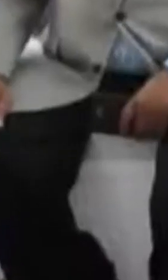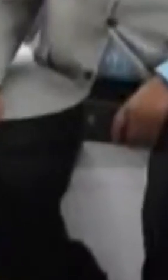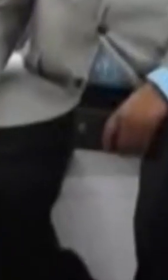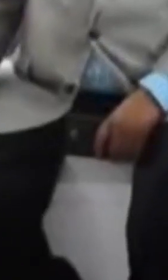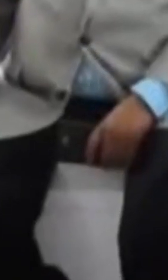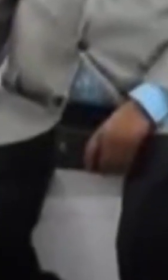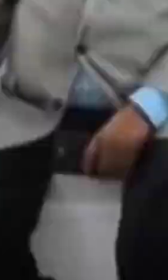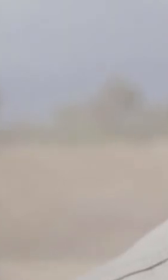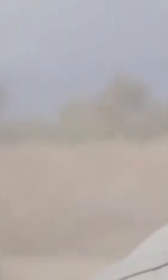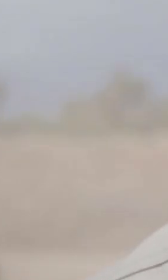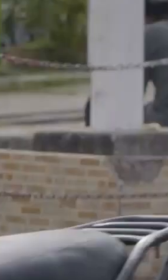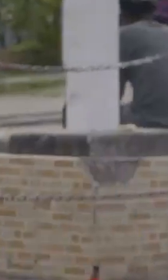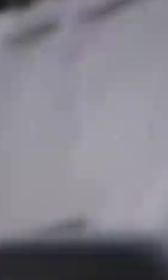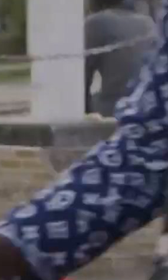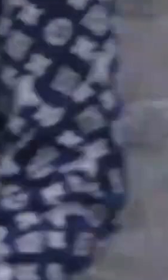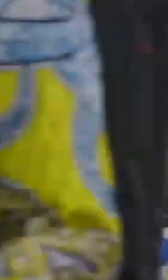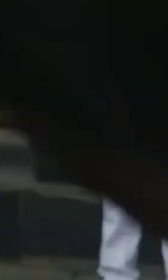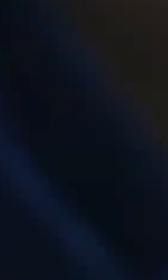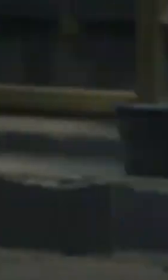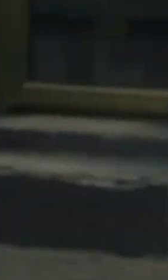זה דבני מיליארדר, יג'ר למון.